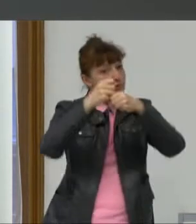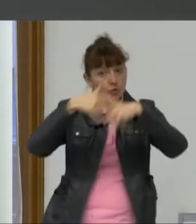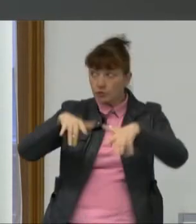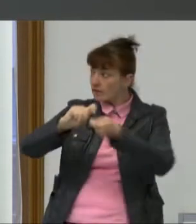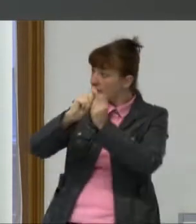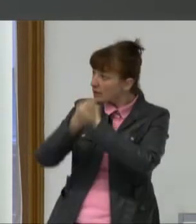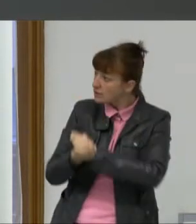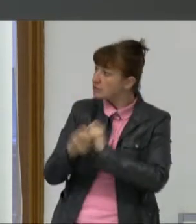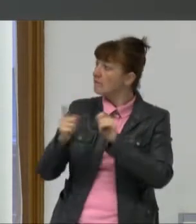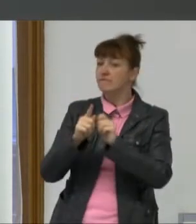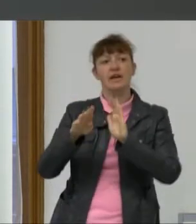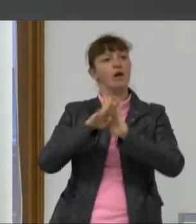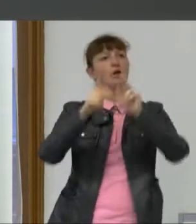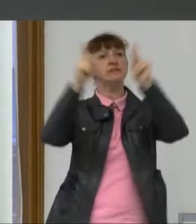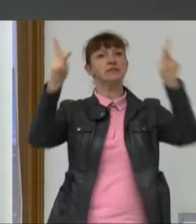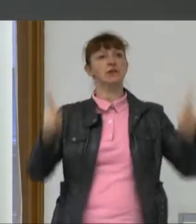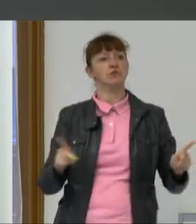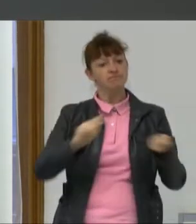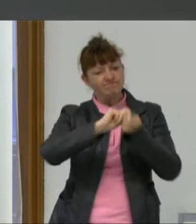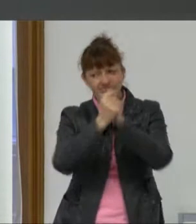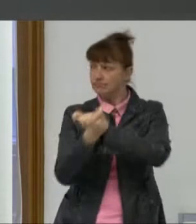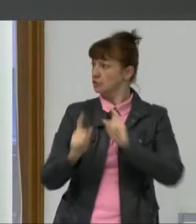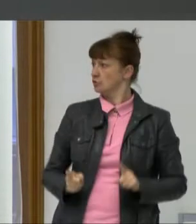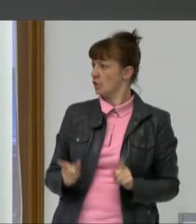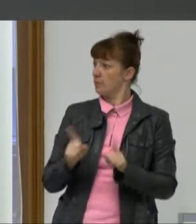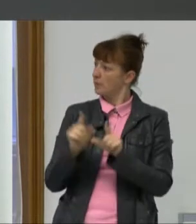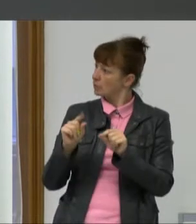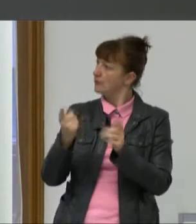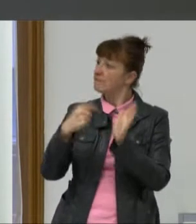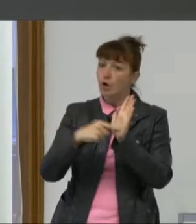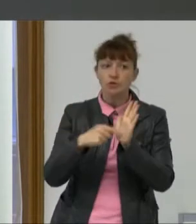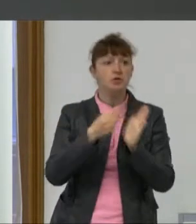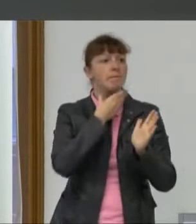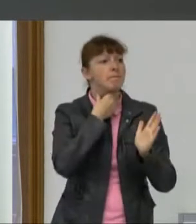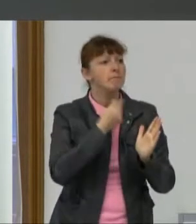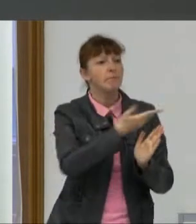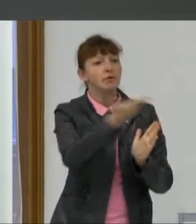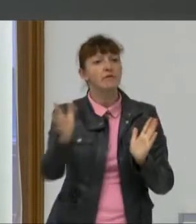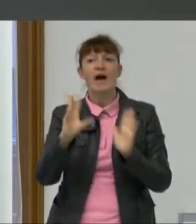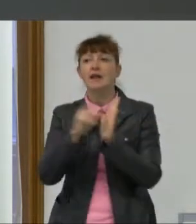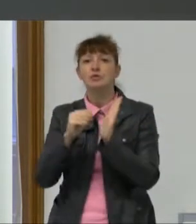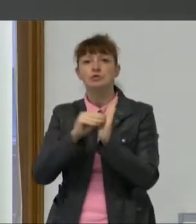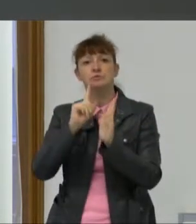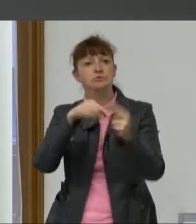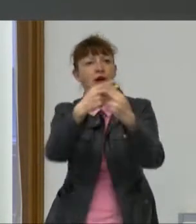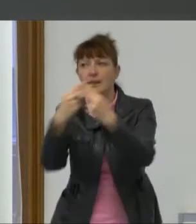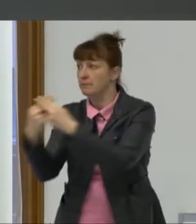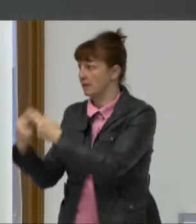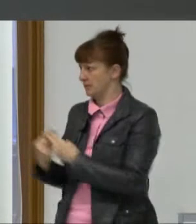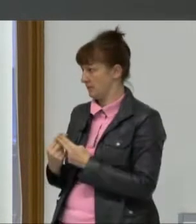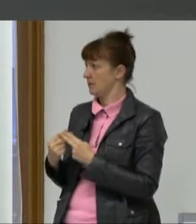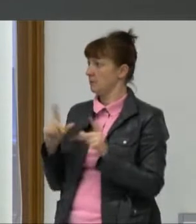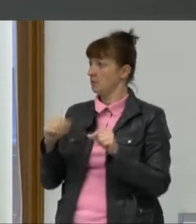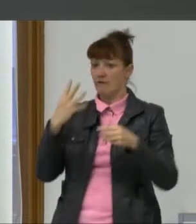der regulären Institutionen zielen, um der Voraussetzungen und Bedürfnisse aller Nutzerinnen gerecht zu werden. Und hier sind wieder